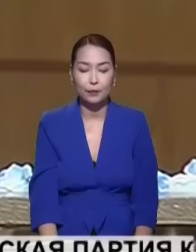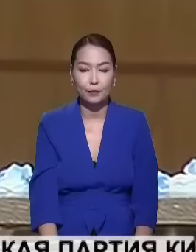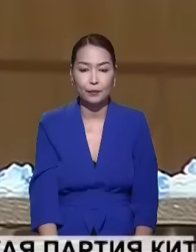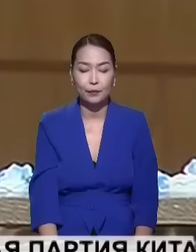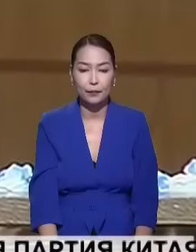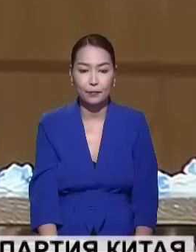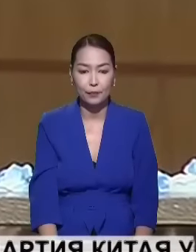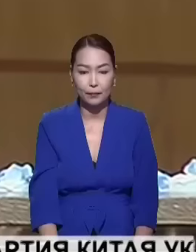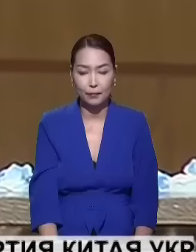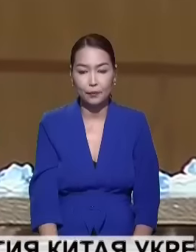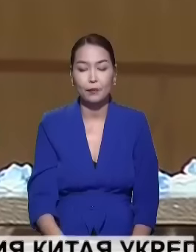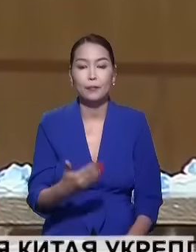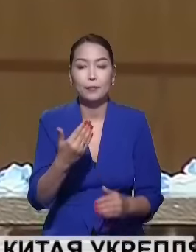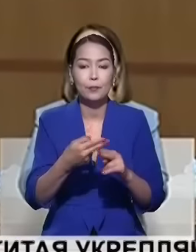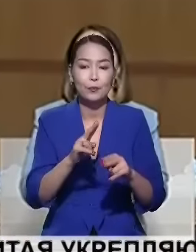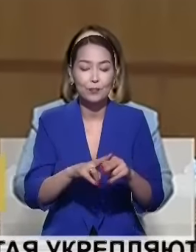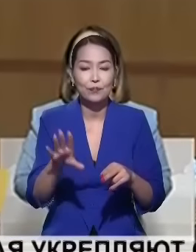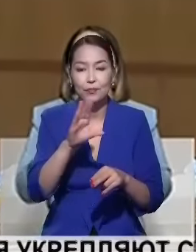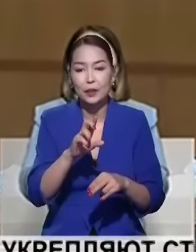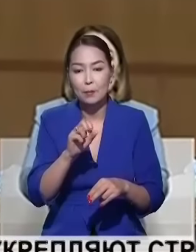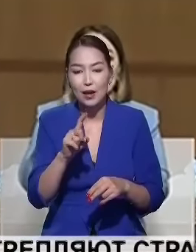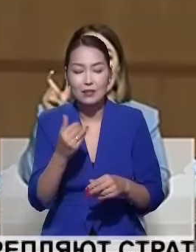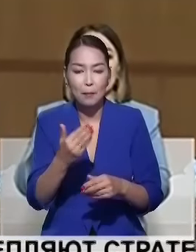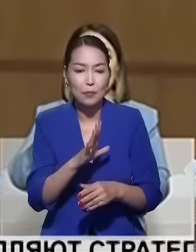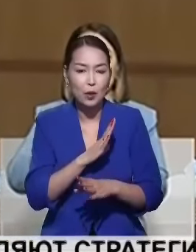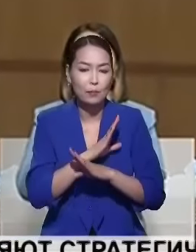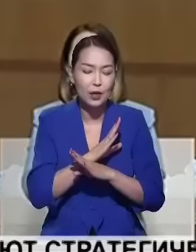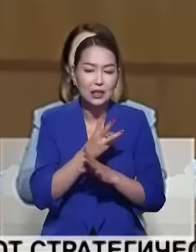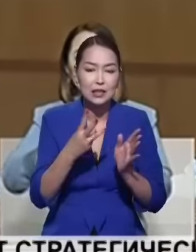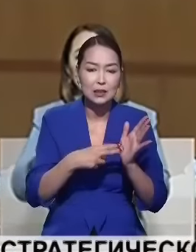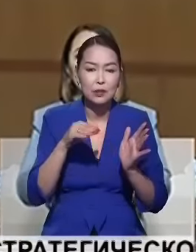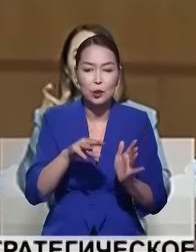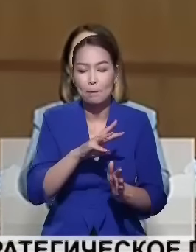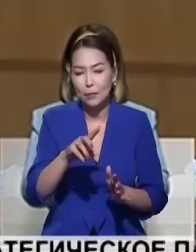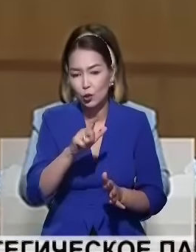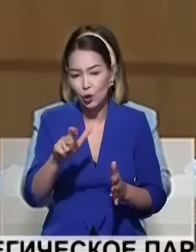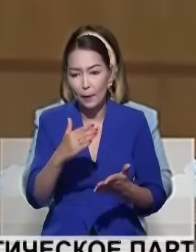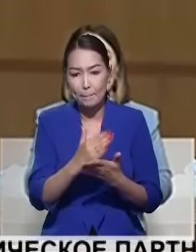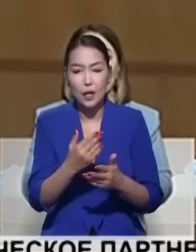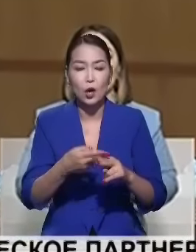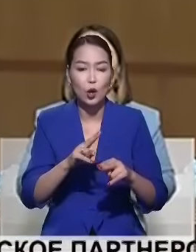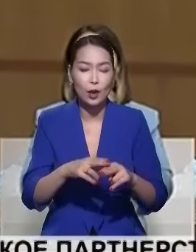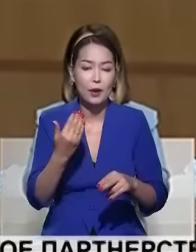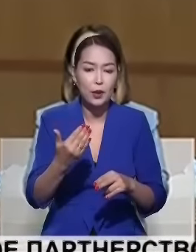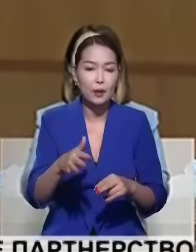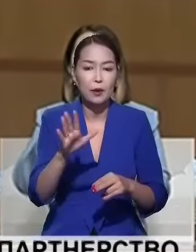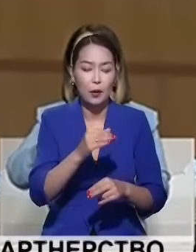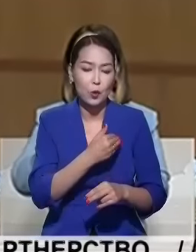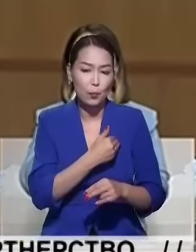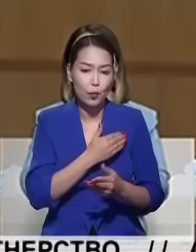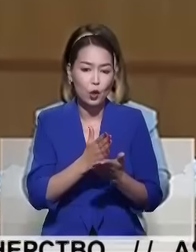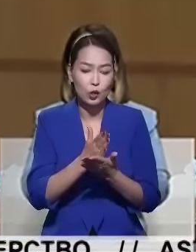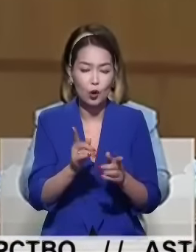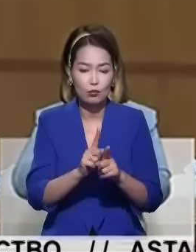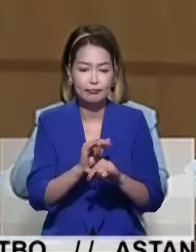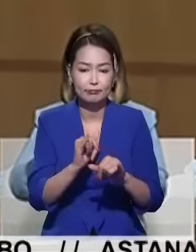В результате нападений в секторе Газа погибли более 37 тысяч невинных людей, и около 90 тысяч палестинцев получили